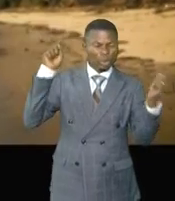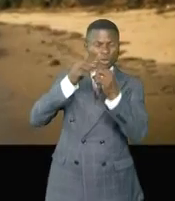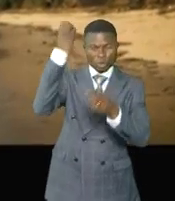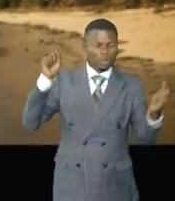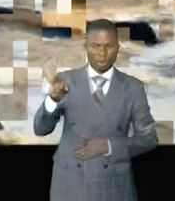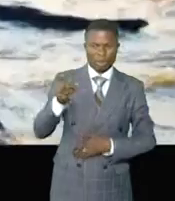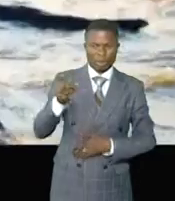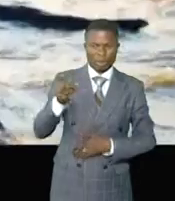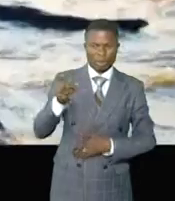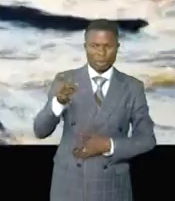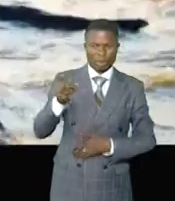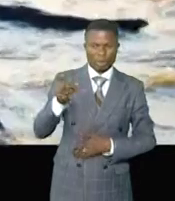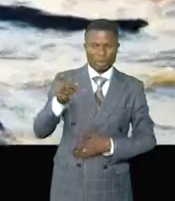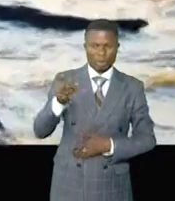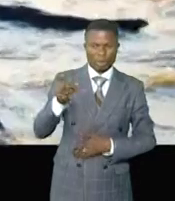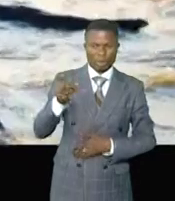à la RDC.